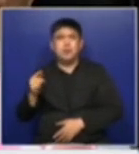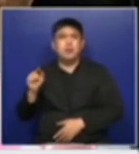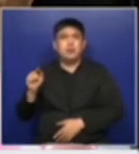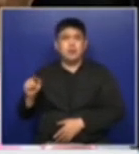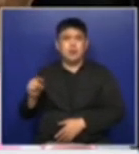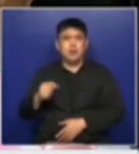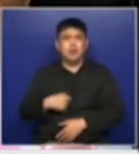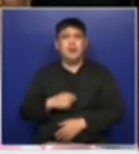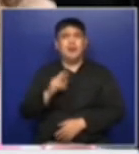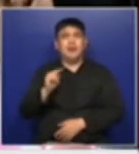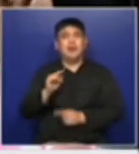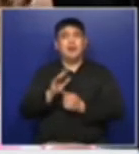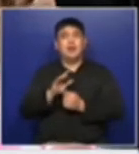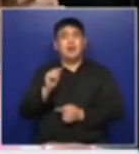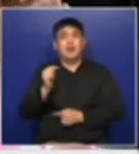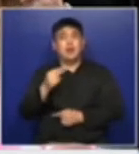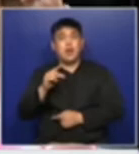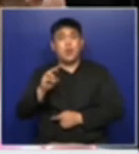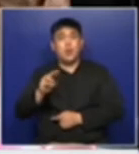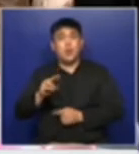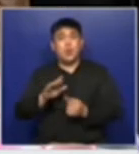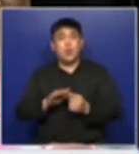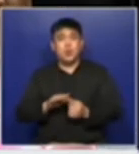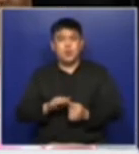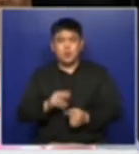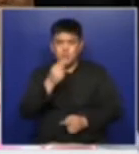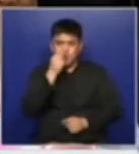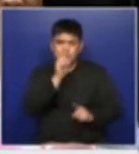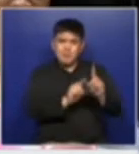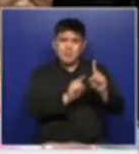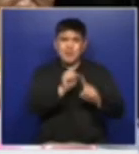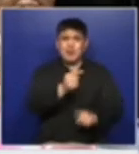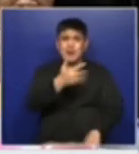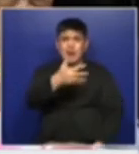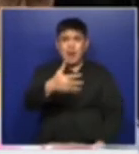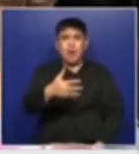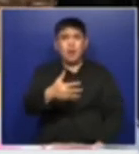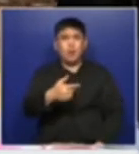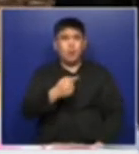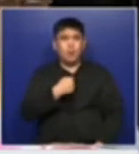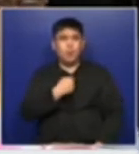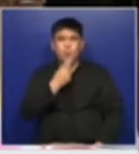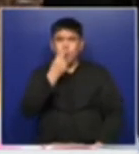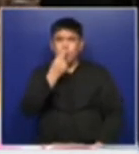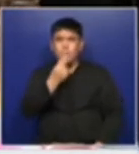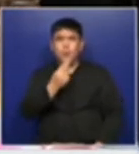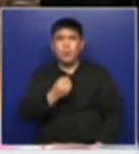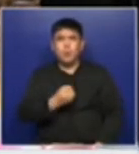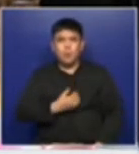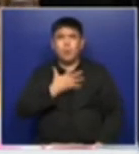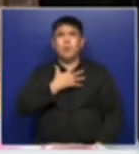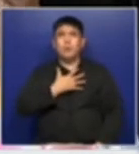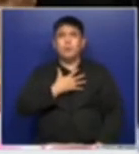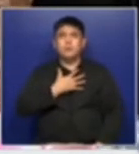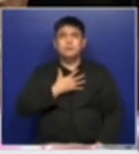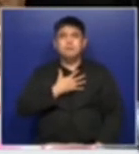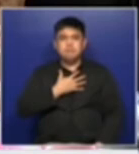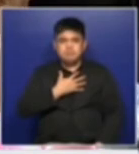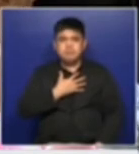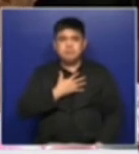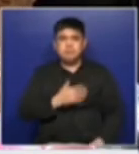ณัฐวุฒิประเสริฐสุวรรณนะครับบอกตัวชี้วัดมา5ข้อนี่ผมอึ้งเลยนะครับบ